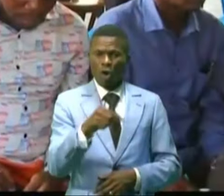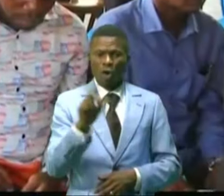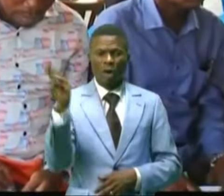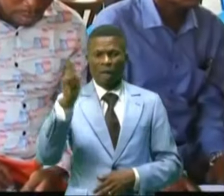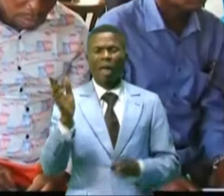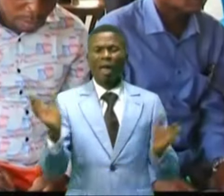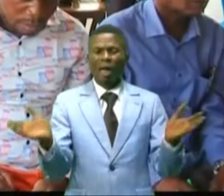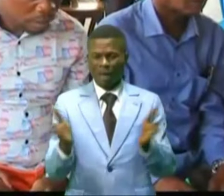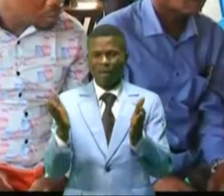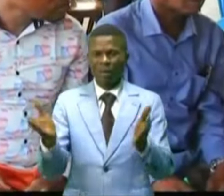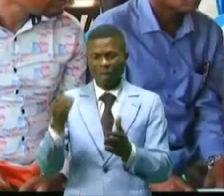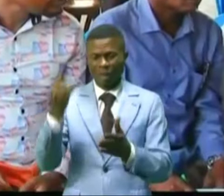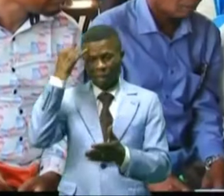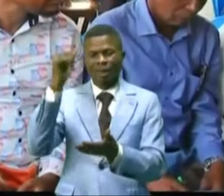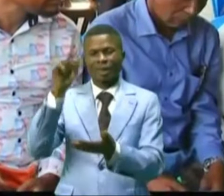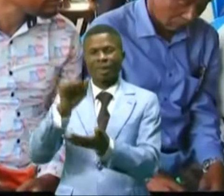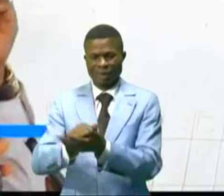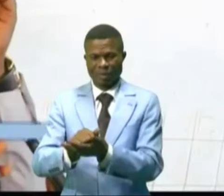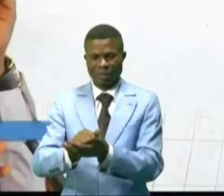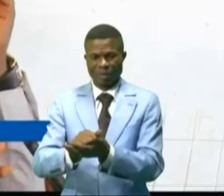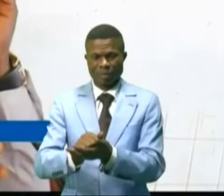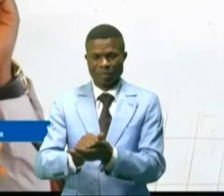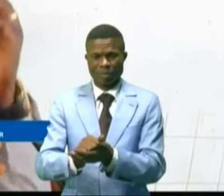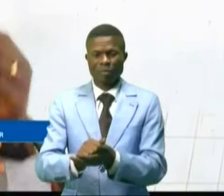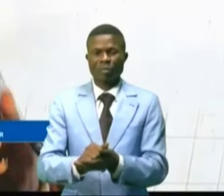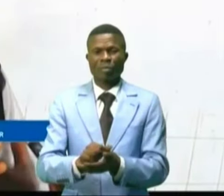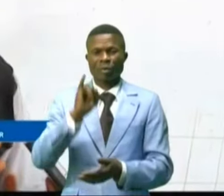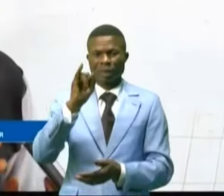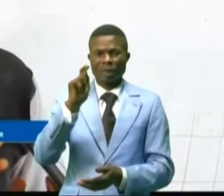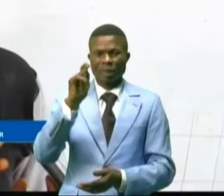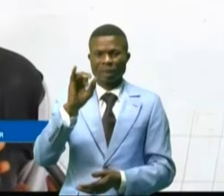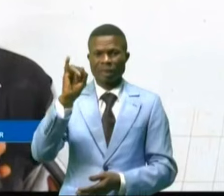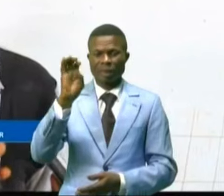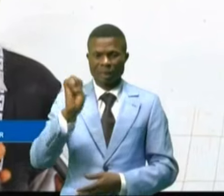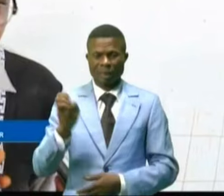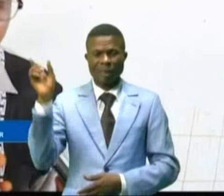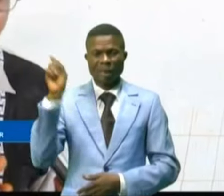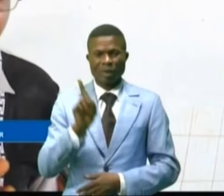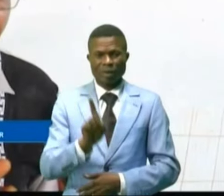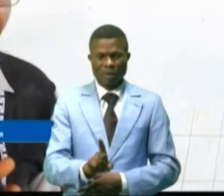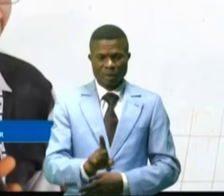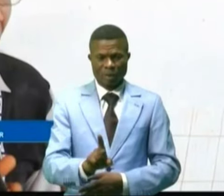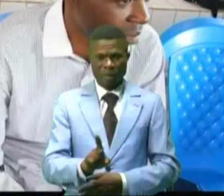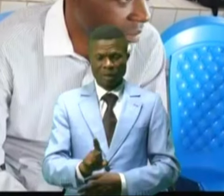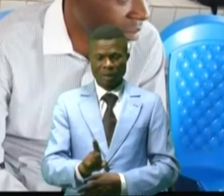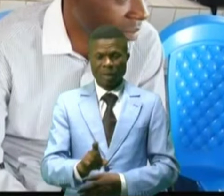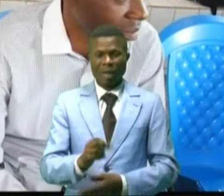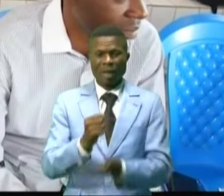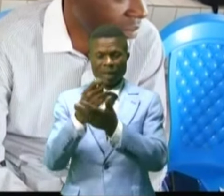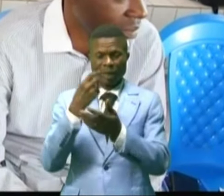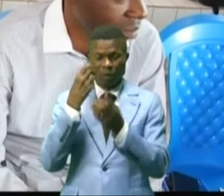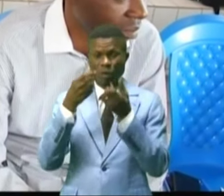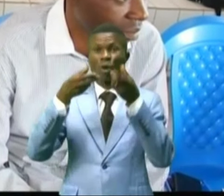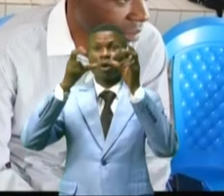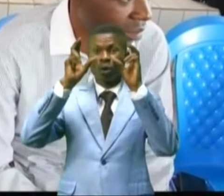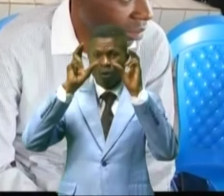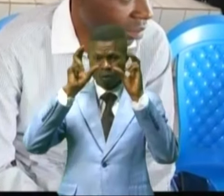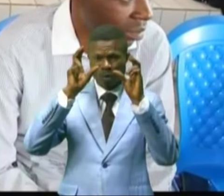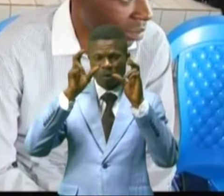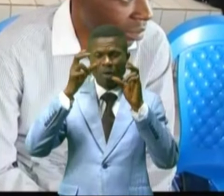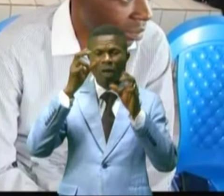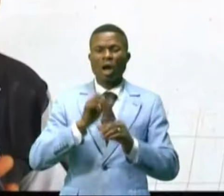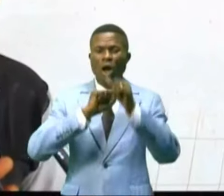encouragé cette initiative. ITIE est venu nous éveiller afin que nous puissions promouvoir